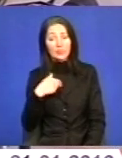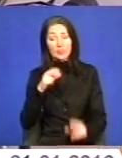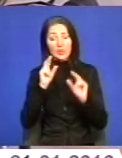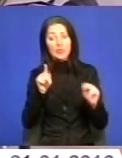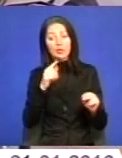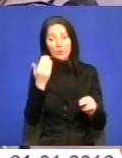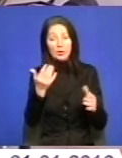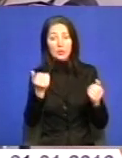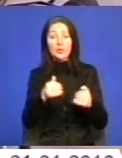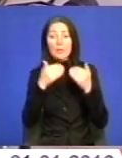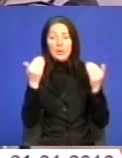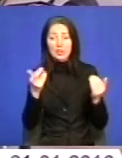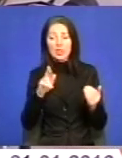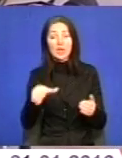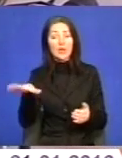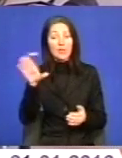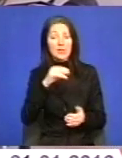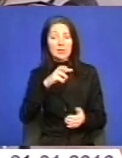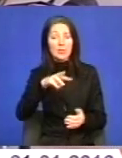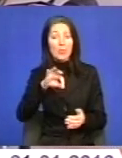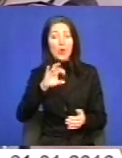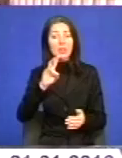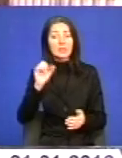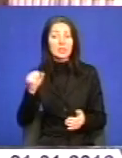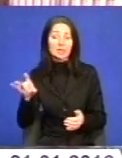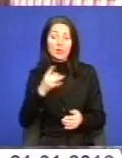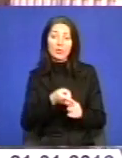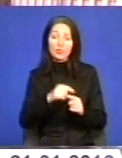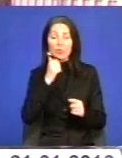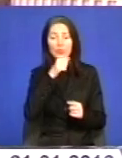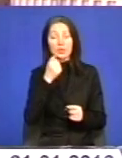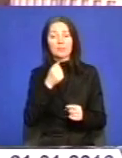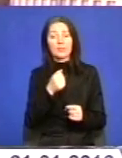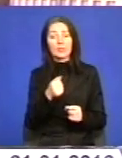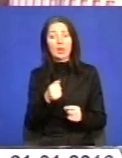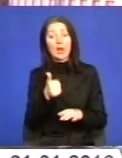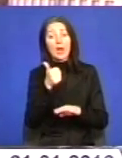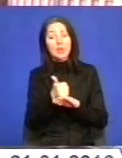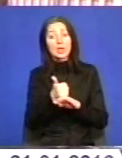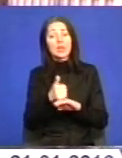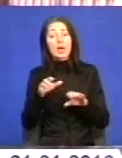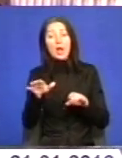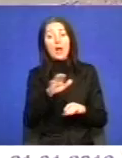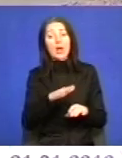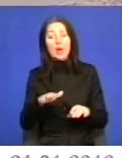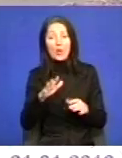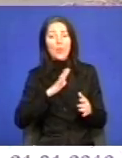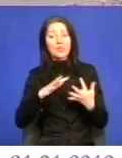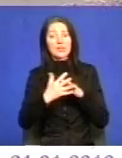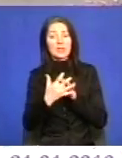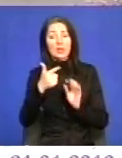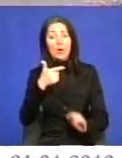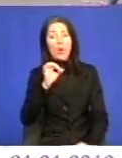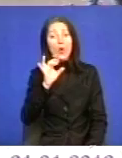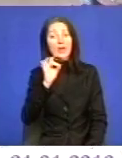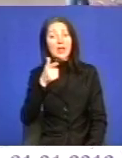що ви отримаєте більше, ніж весь монастирський район в цьому році. На сам кінець очільник краю відвідав село Горегляди Монастириського району,